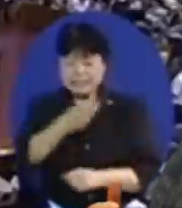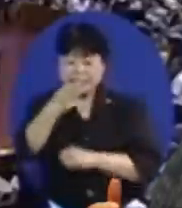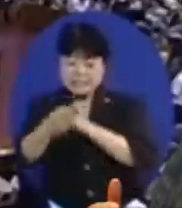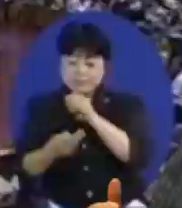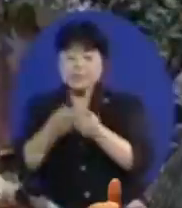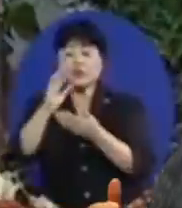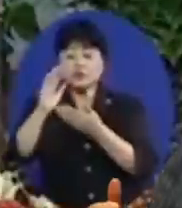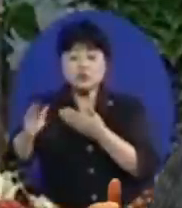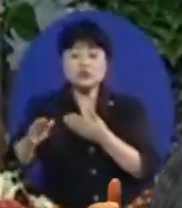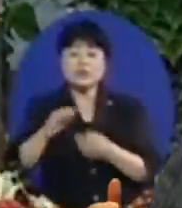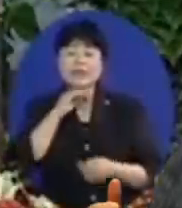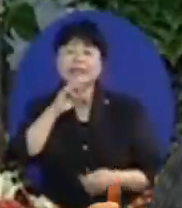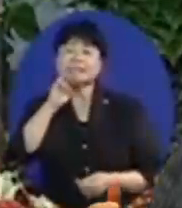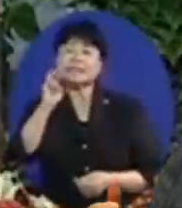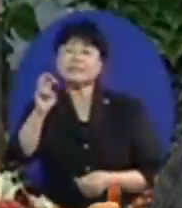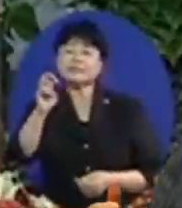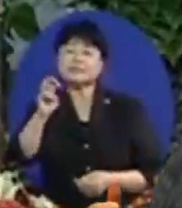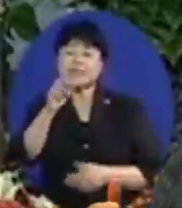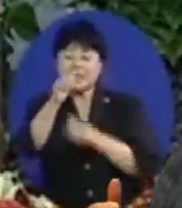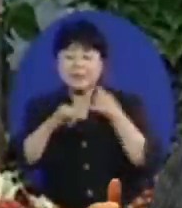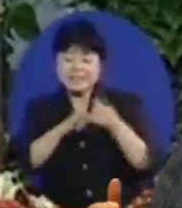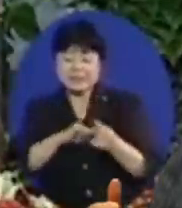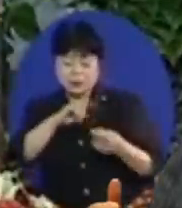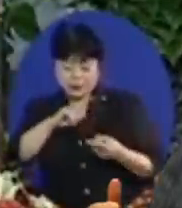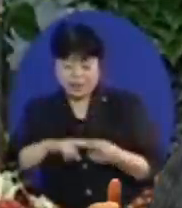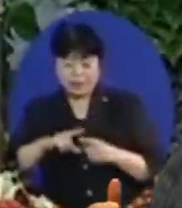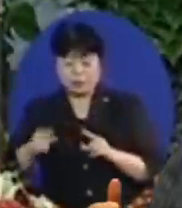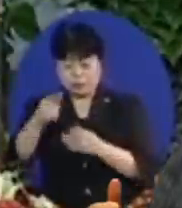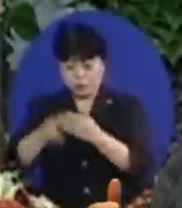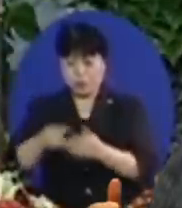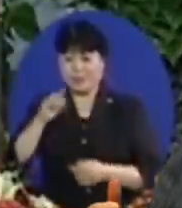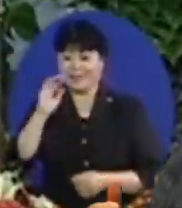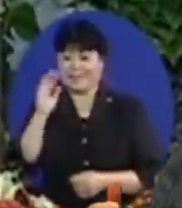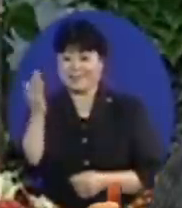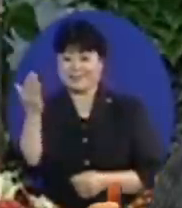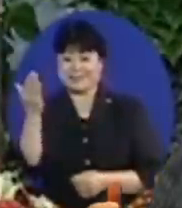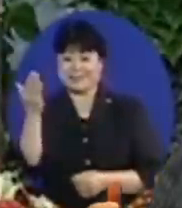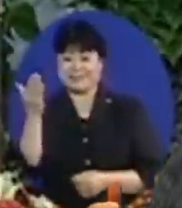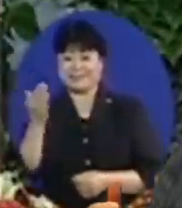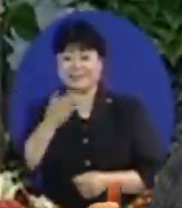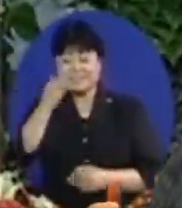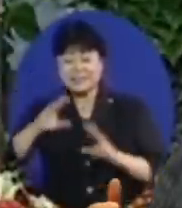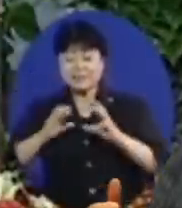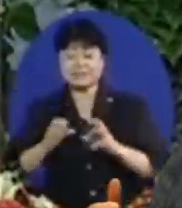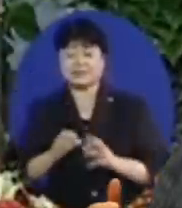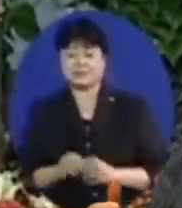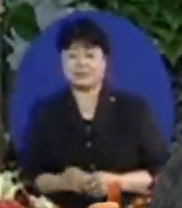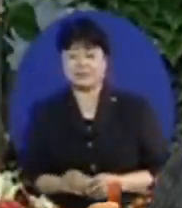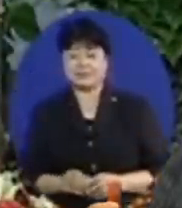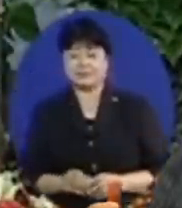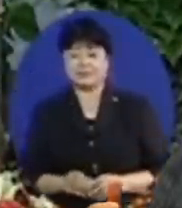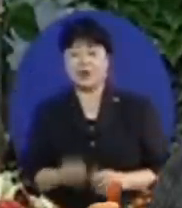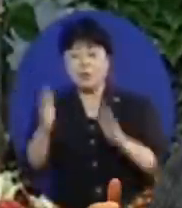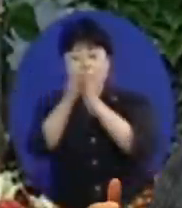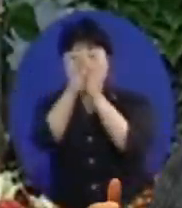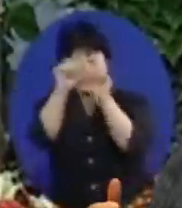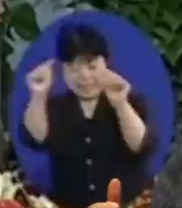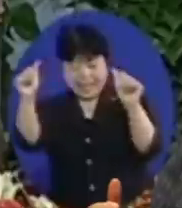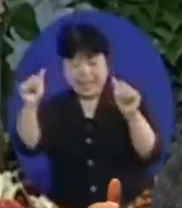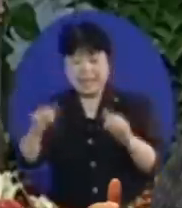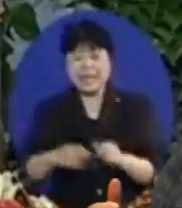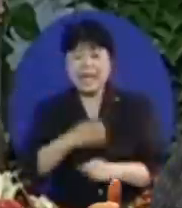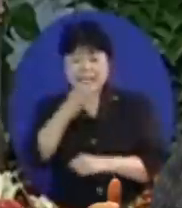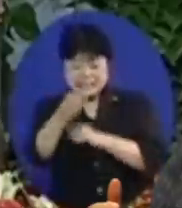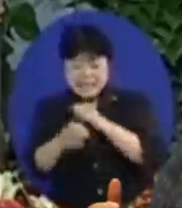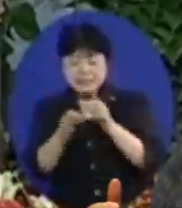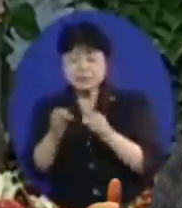후에 30세에 하나님의 약속대로 애굽의 국무총리가 된 것입니다. 이스라엘 민족을 애굽으로부터 구출한 모세는